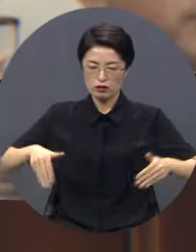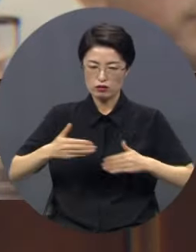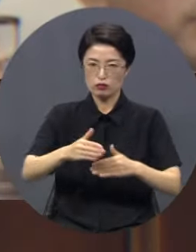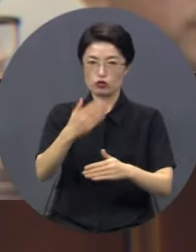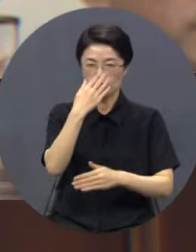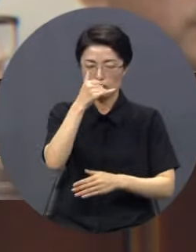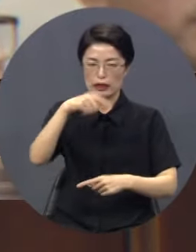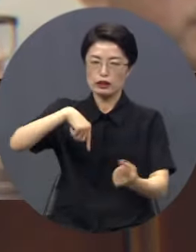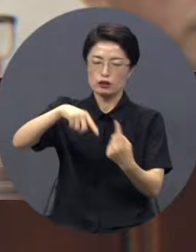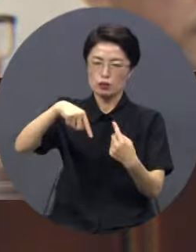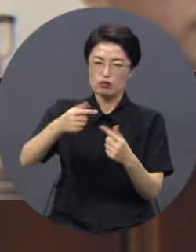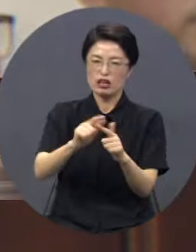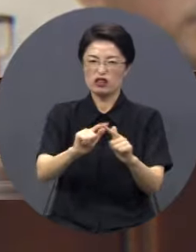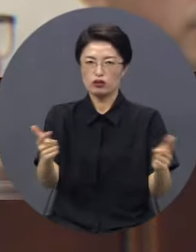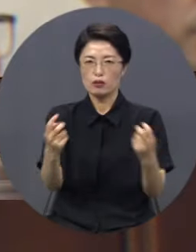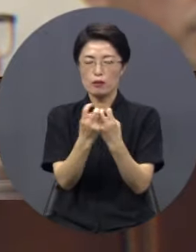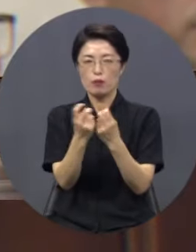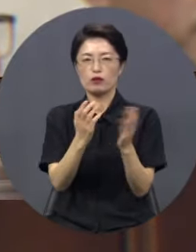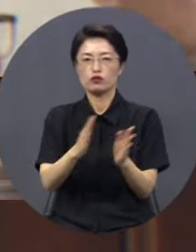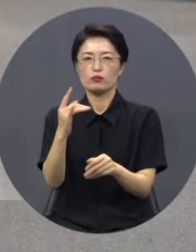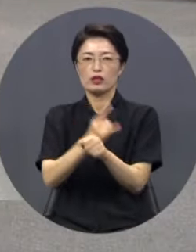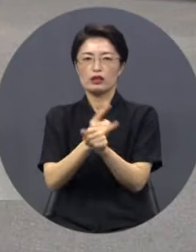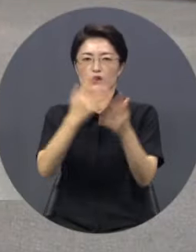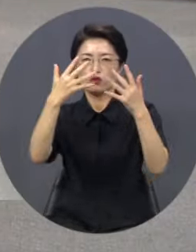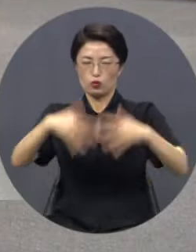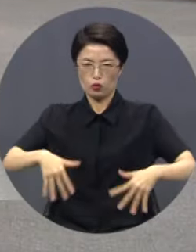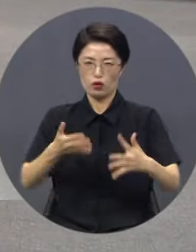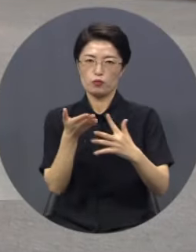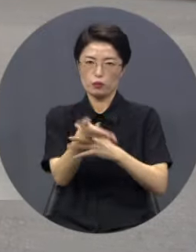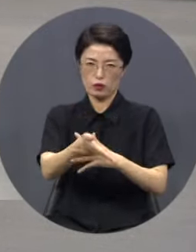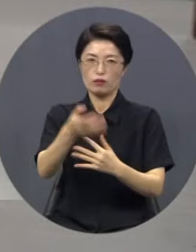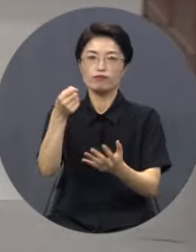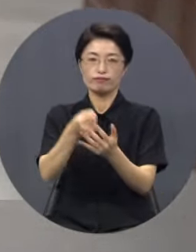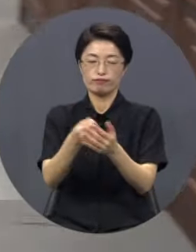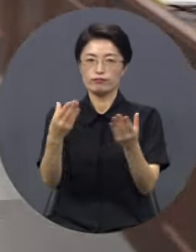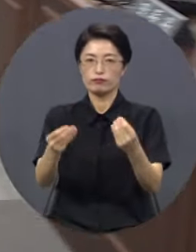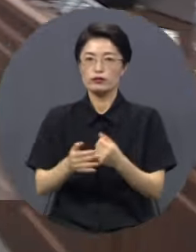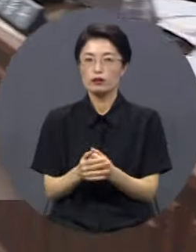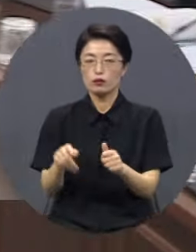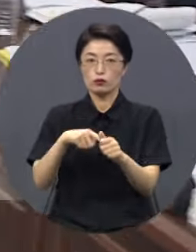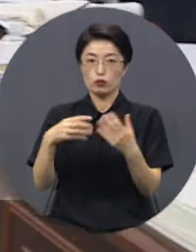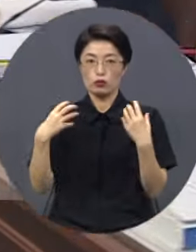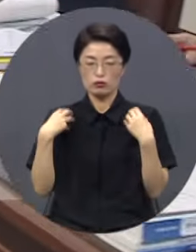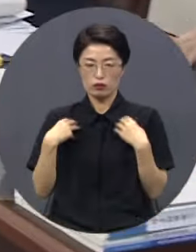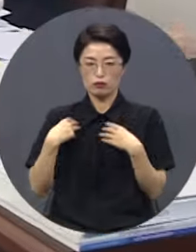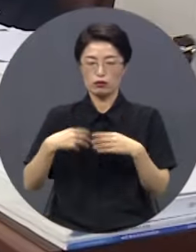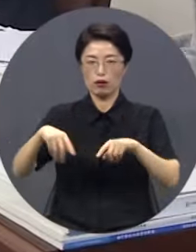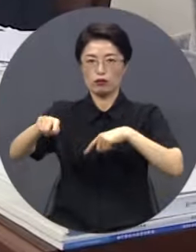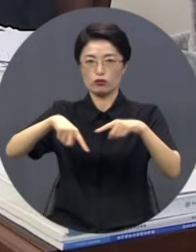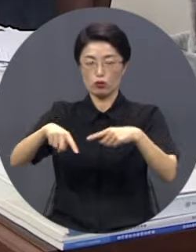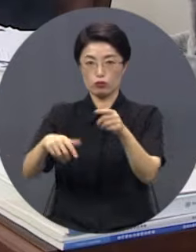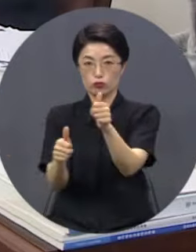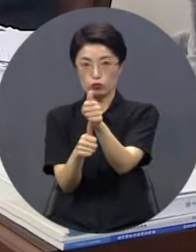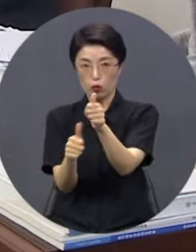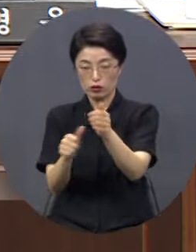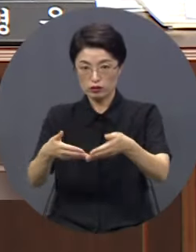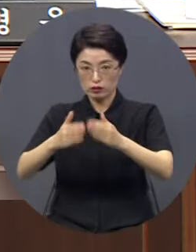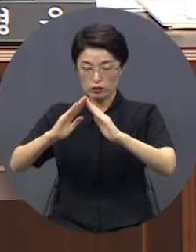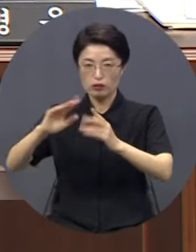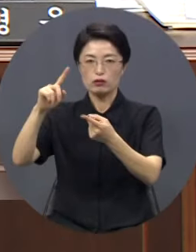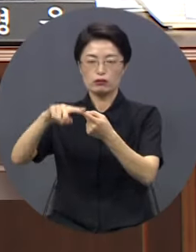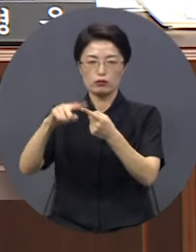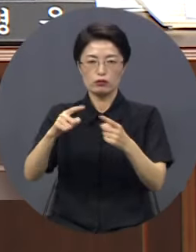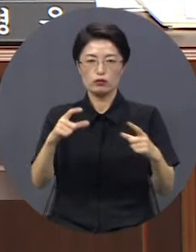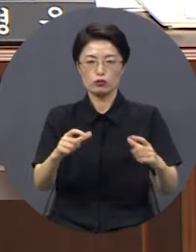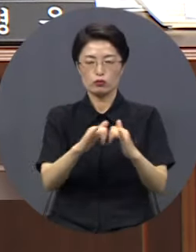상치를 마련하라는 부대 의견을 붙여 개정안을 통과시켰습니다 교육청은 정무부 교육감 신설과 관련해 도민